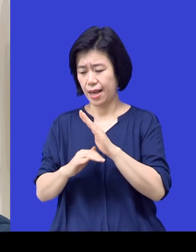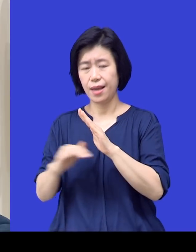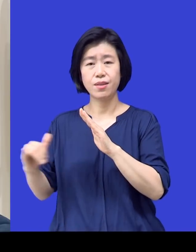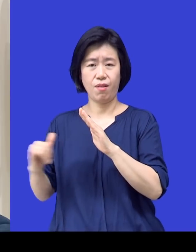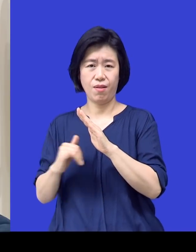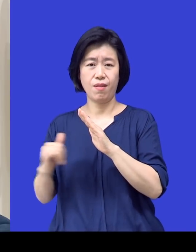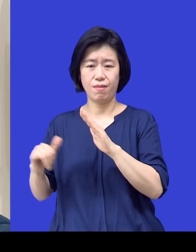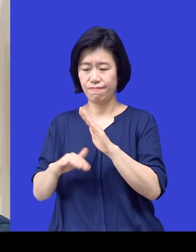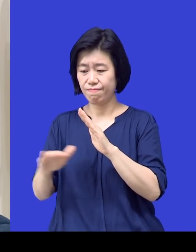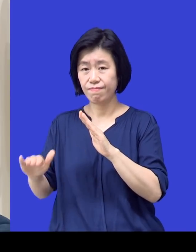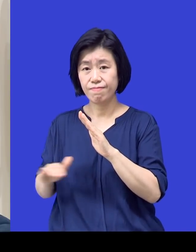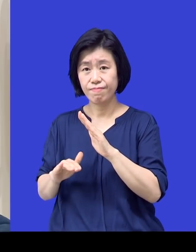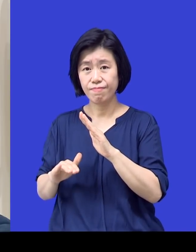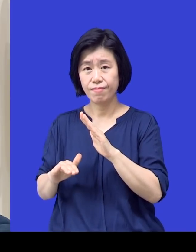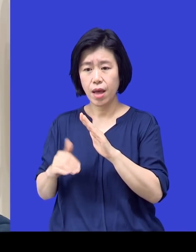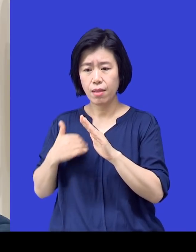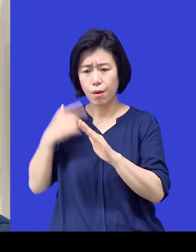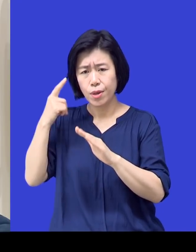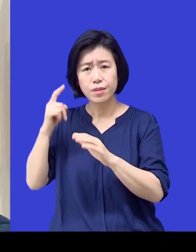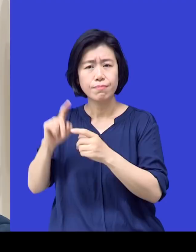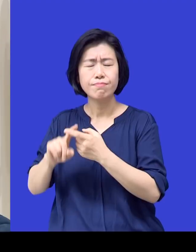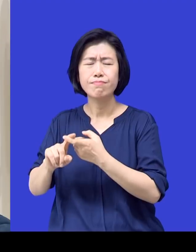가정이라는 것은 저에게는 없었어요.